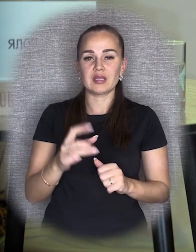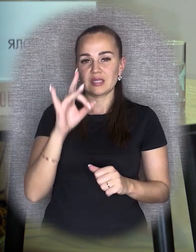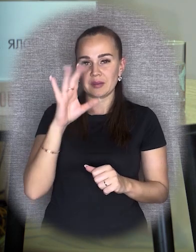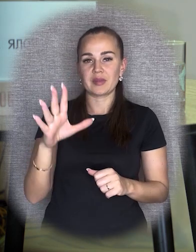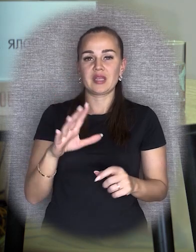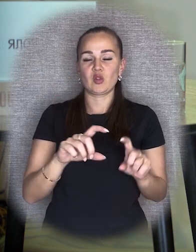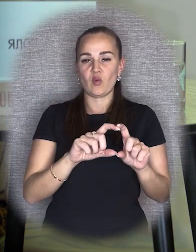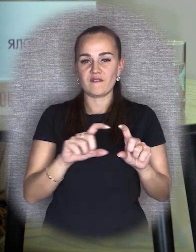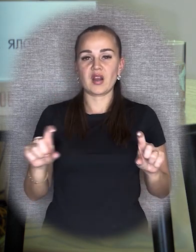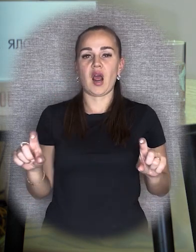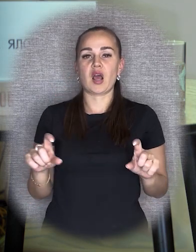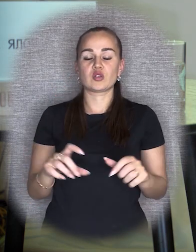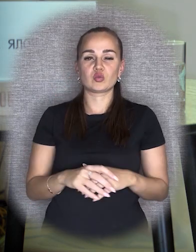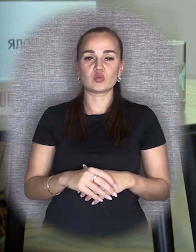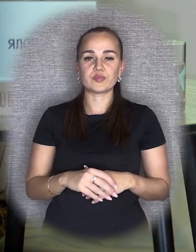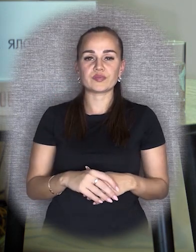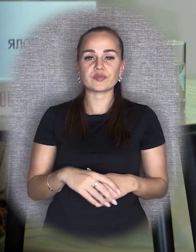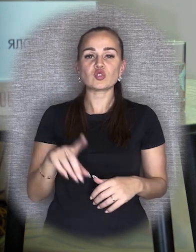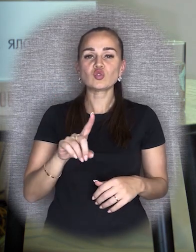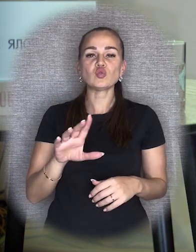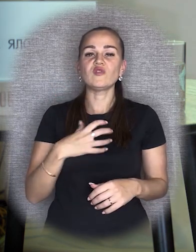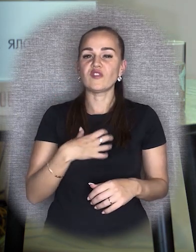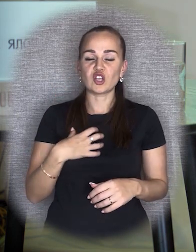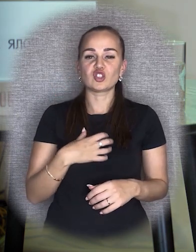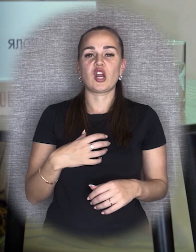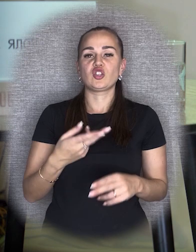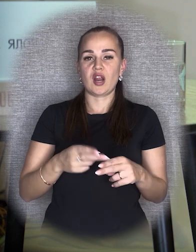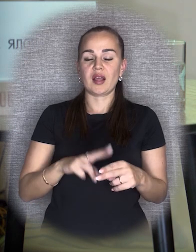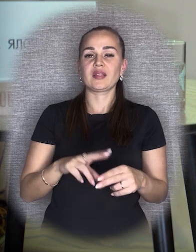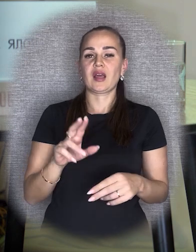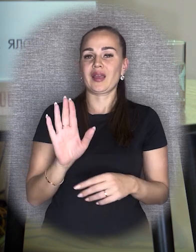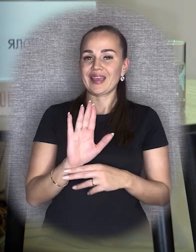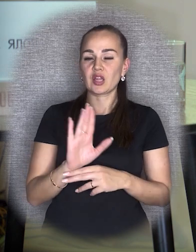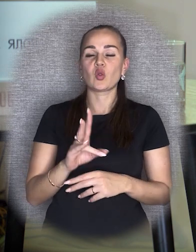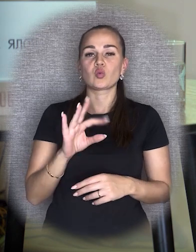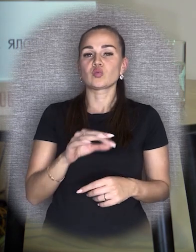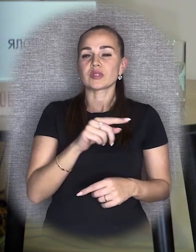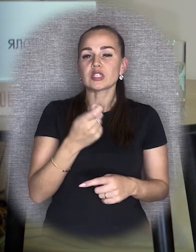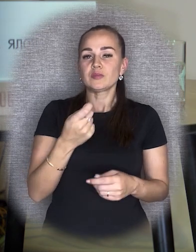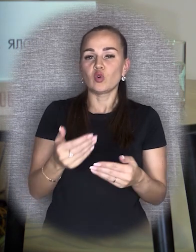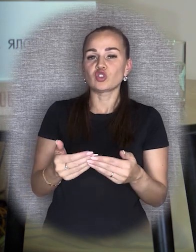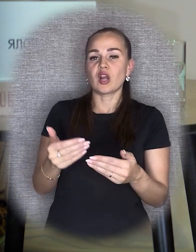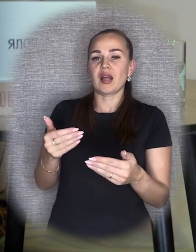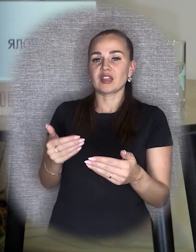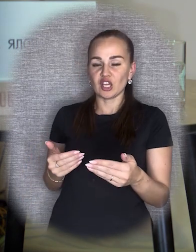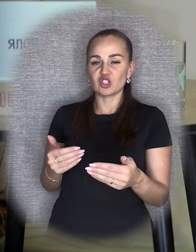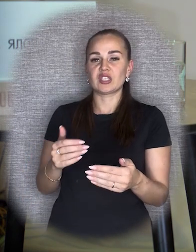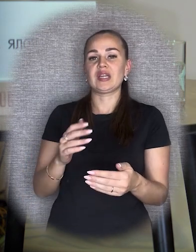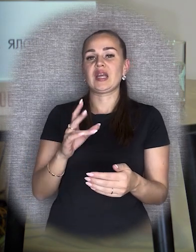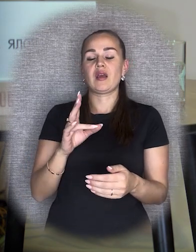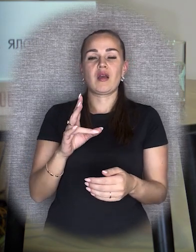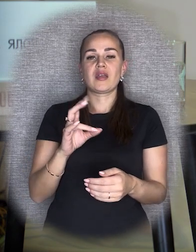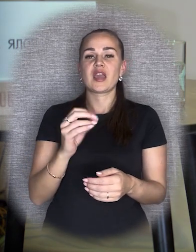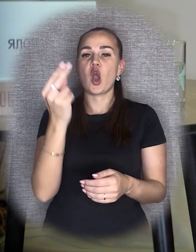что важнейшим из искусств является кино, но тем не менее сознательно отошли в пользу репортажа и